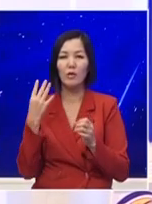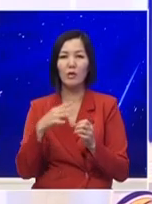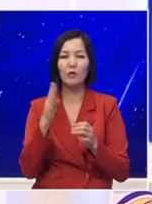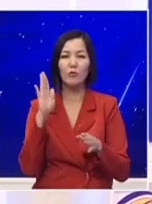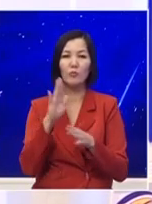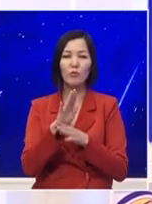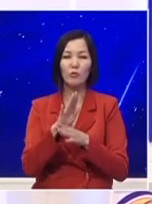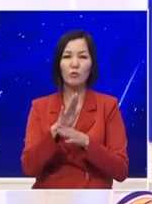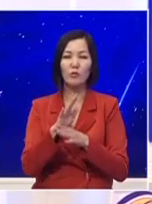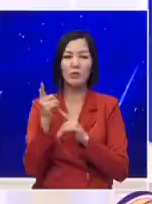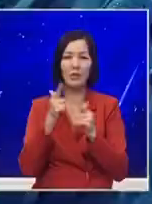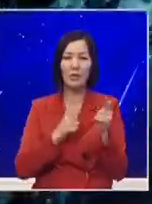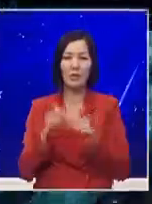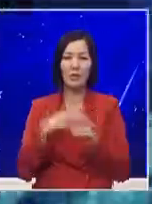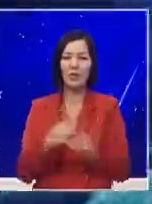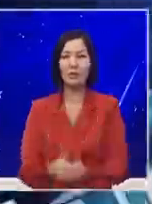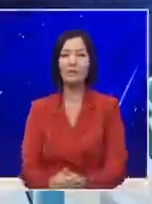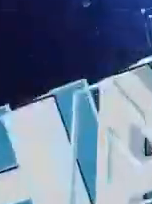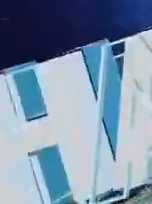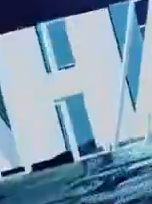бұйрық рәсімделіпті.